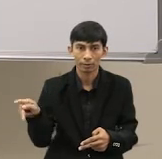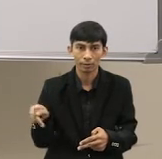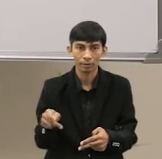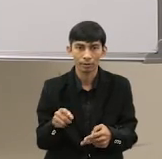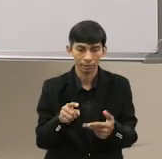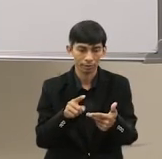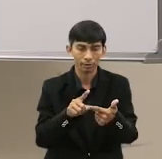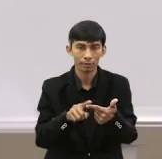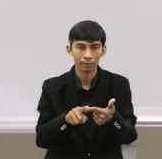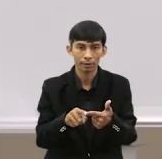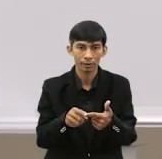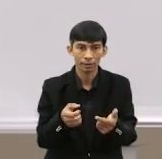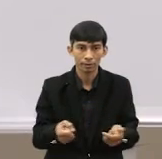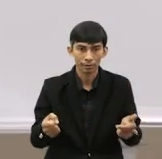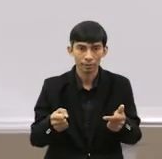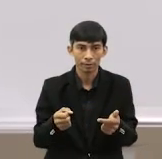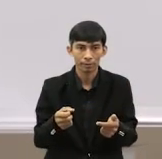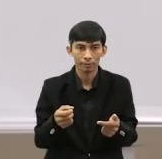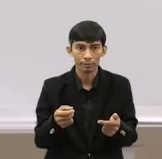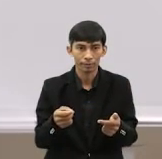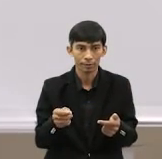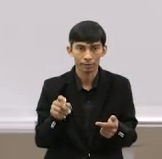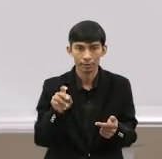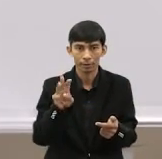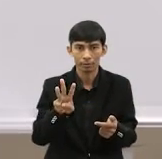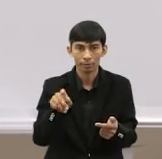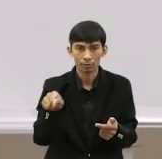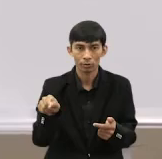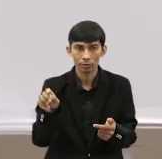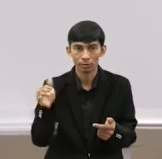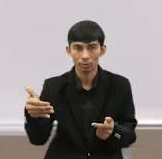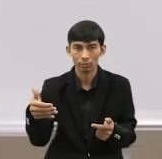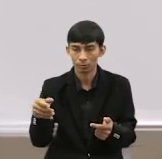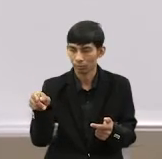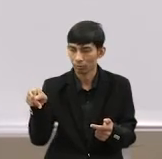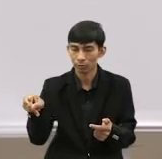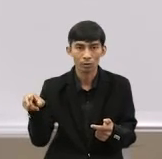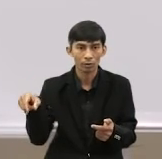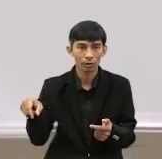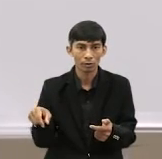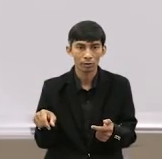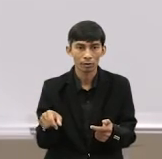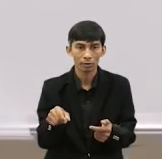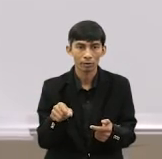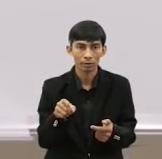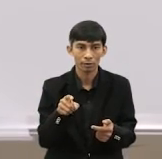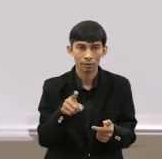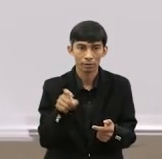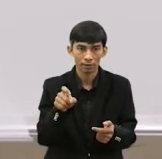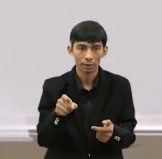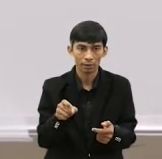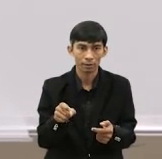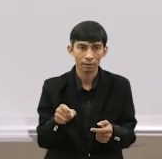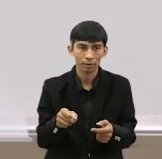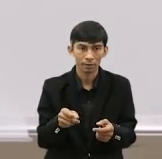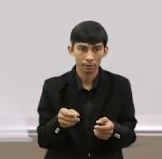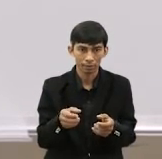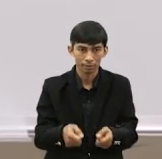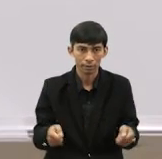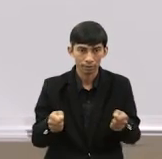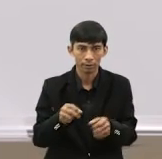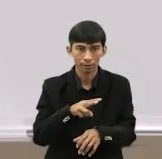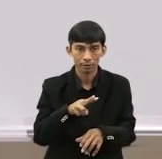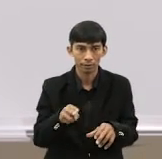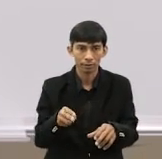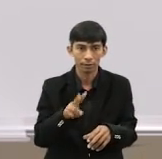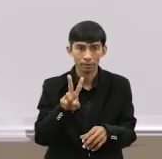kg tá bao sờ đầu tiếng pì miên tùng ngôn phần màn anh đang sầm nuôi mùi chẳng có to pì con khơi sầm nuôi đi ha ta bảo mà bị thi